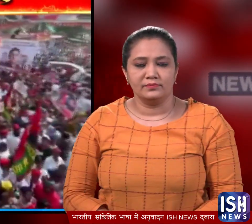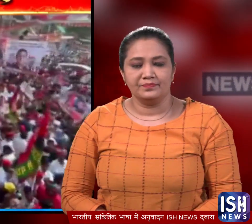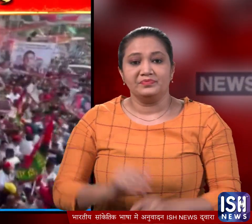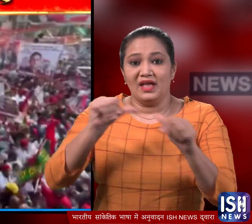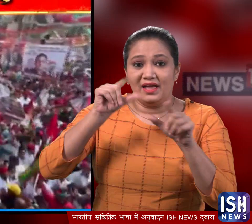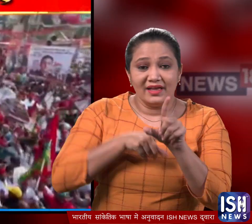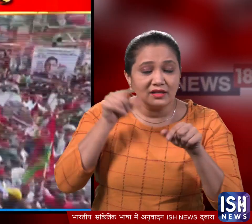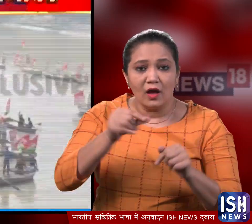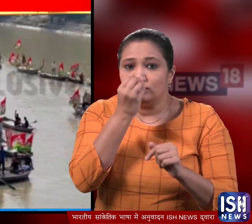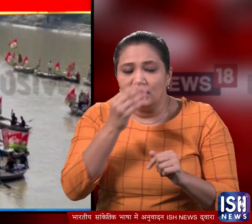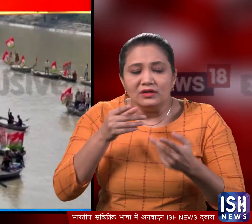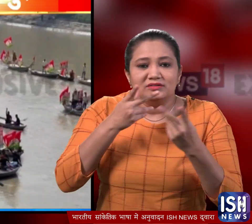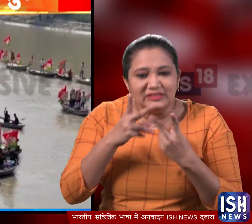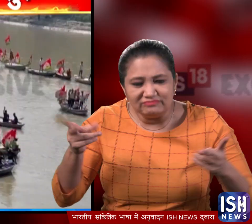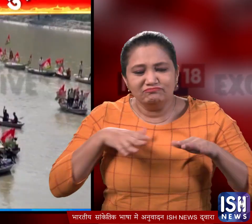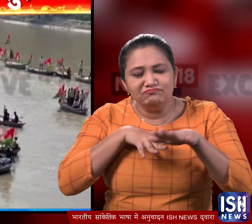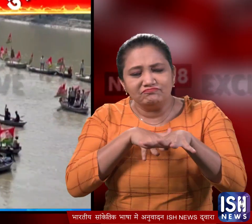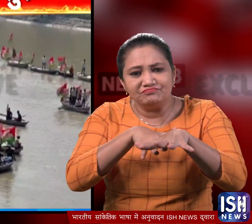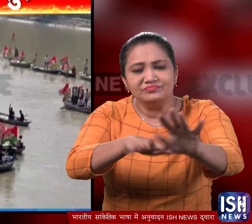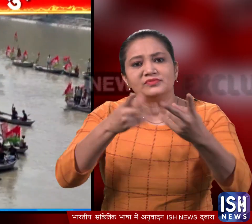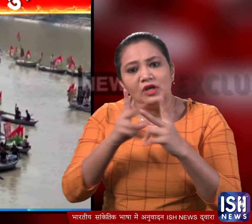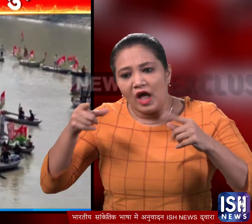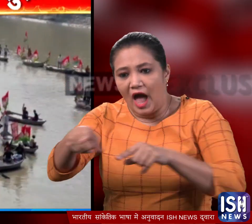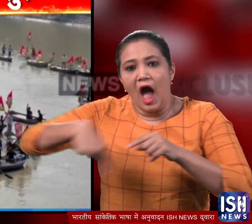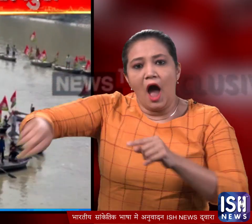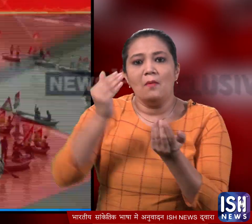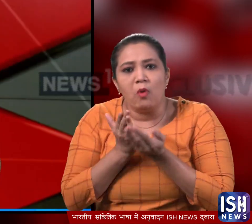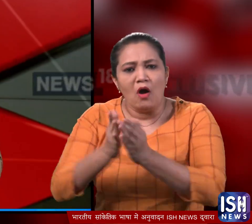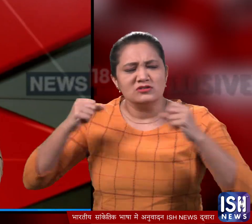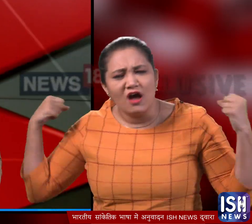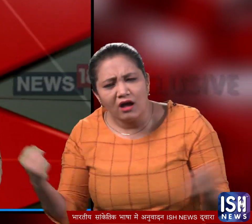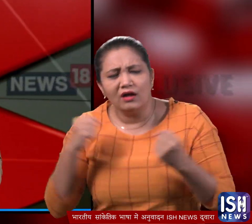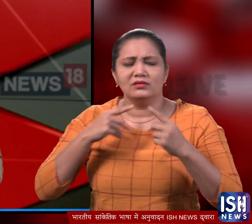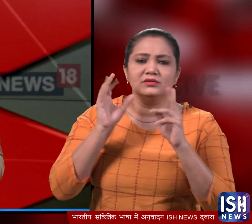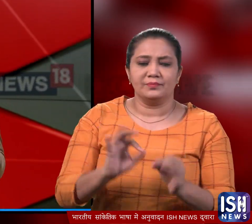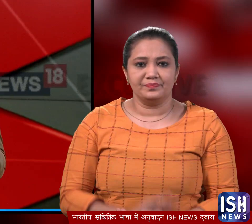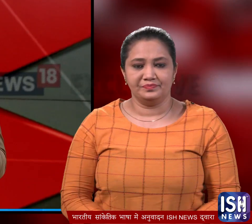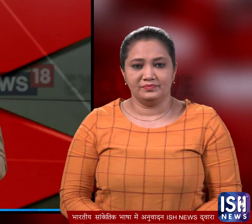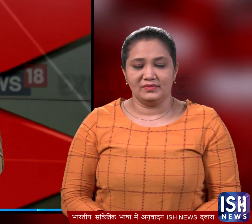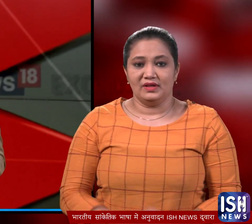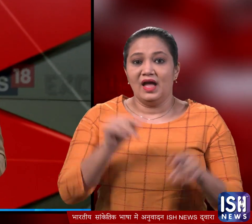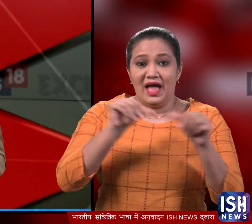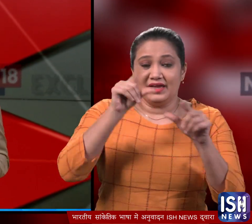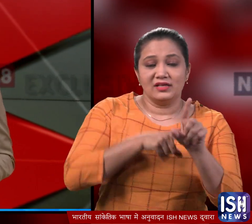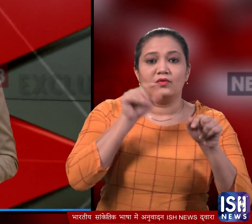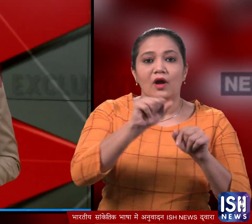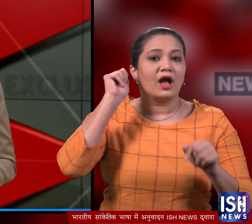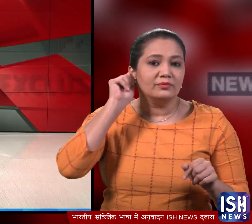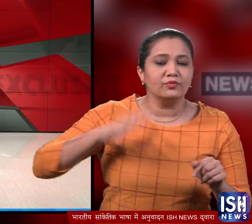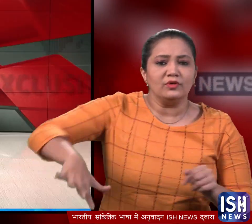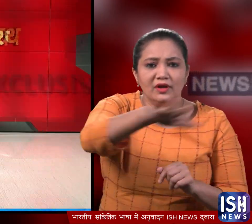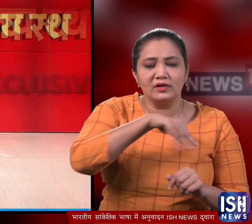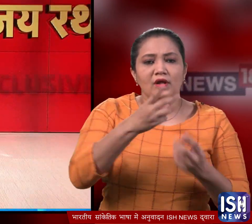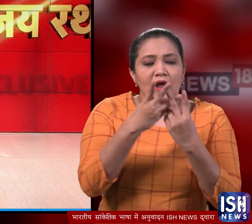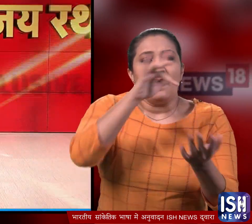अखिलेश के काफिले को गुजरता देख जल यात्रा पर निकले समर्थक भी जोश से भर गए। बताया गया कि अखिलेश यादव की विजय रथ यात्रा कानपुर इलाके